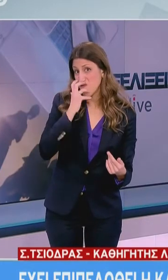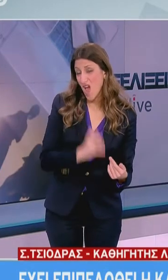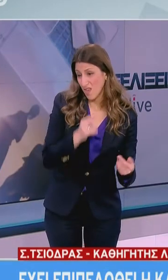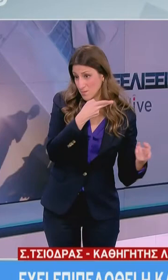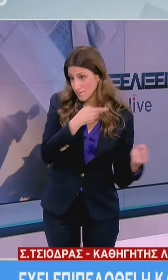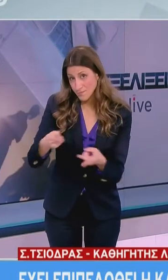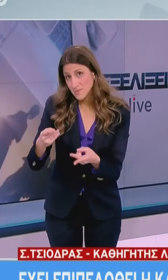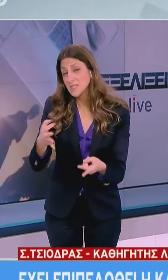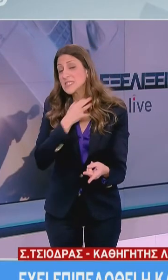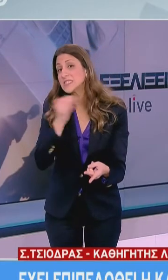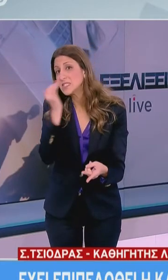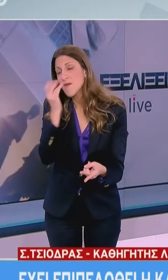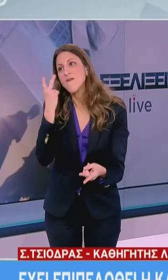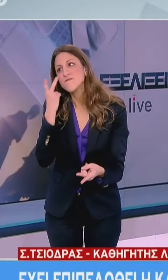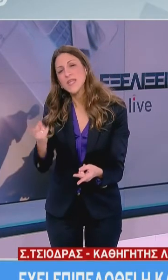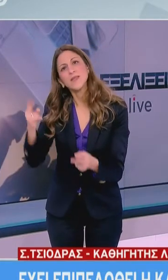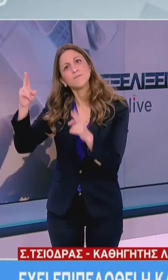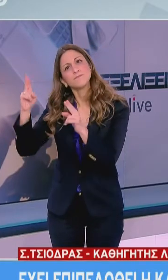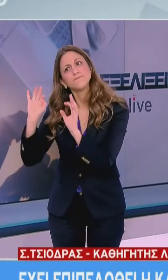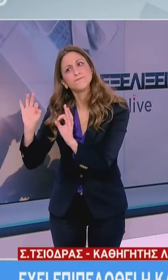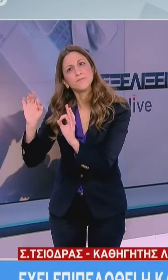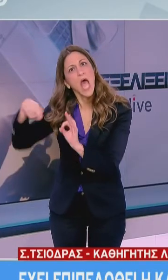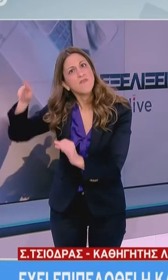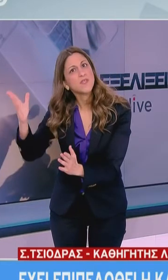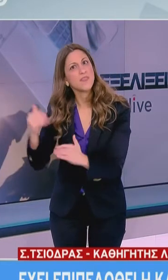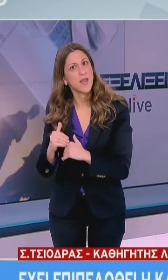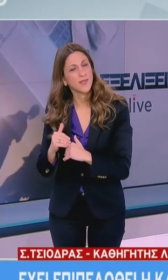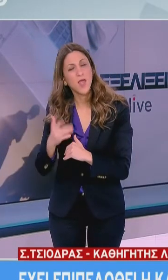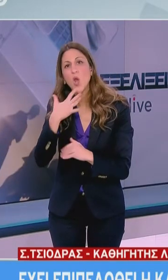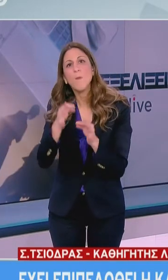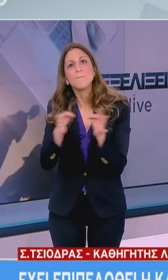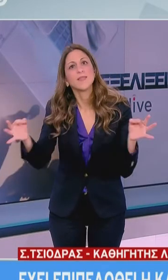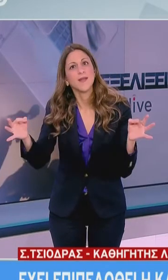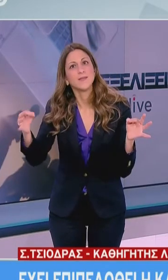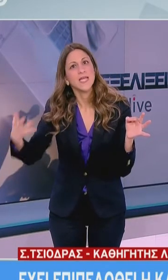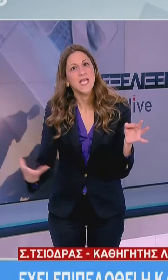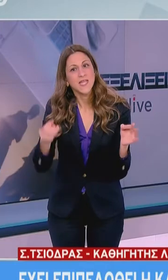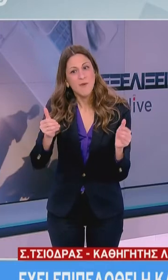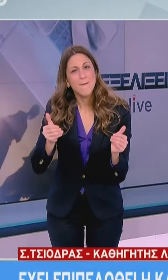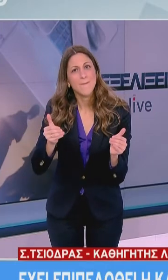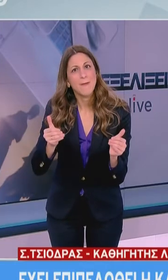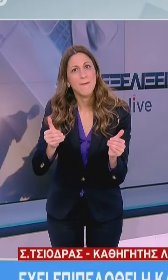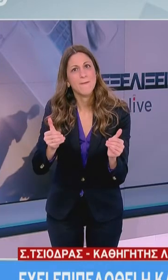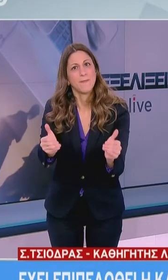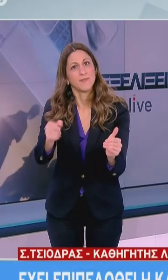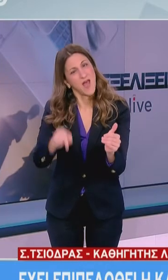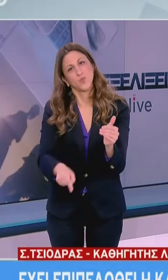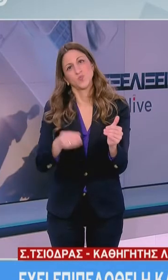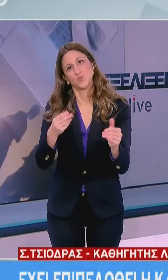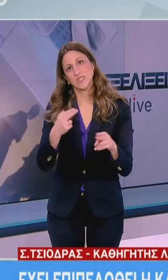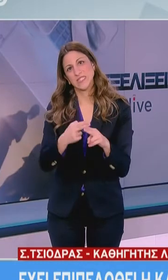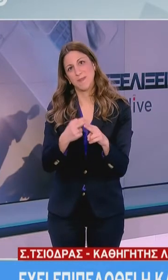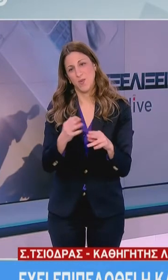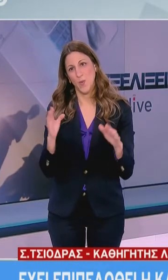δείκτης παρακολούθησης επιδημίας. Με τα μέτρα που έχουμε πάρει, έχουμε καταφέρει και έχουμε συγκρατήσει την επιδημία. Αυτό είναι νομίζω το σημαντικότερο μήνυμα. Δεν είναι